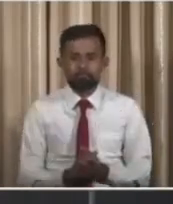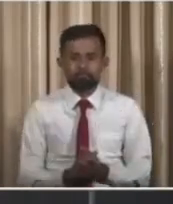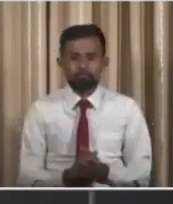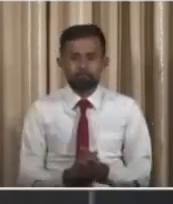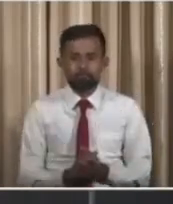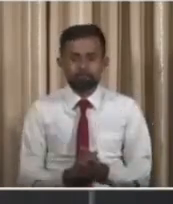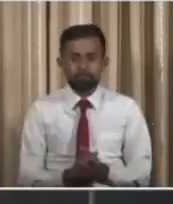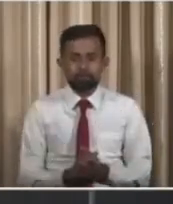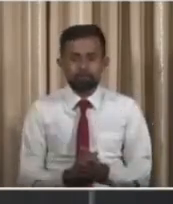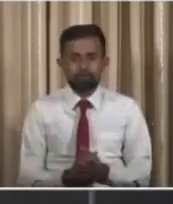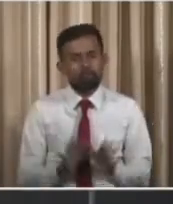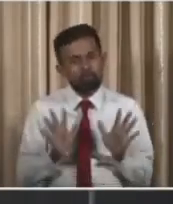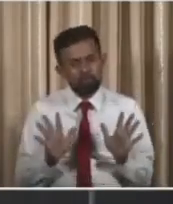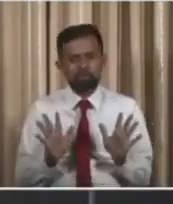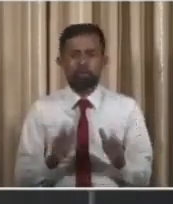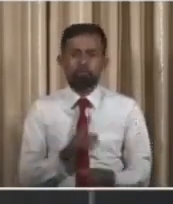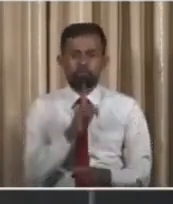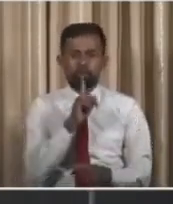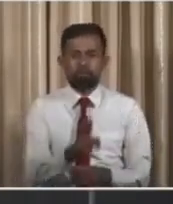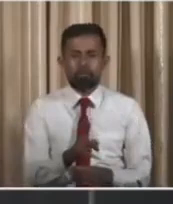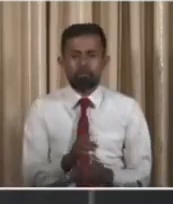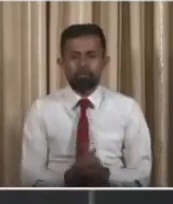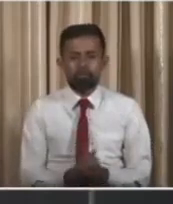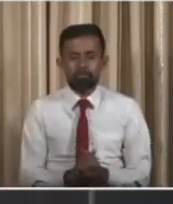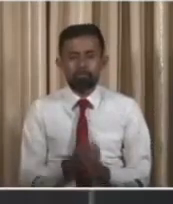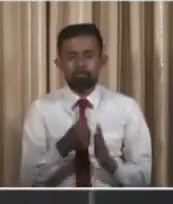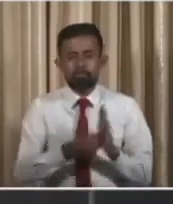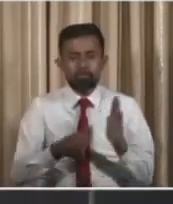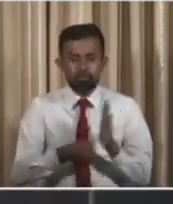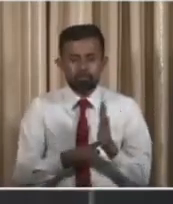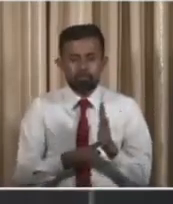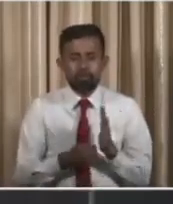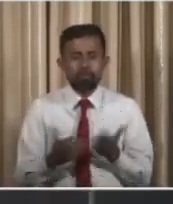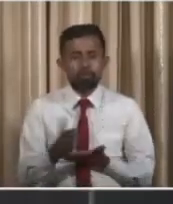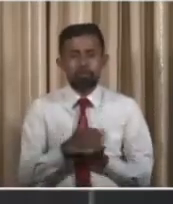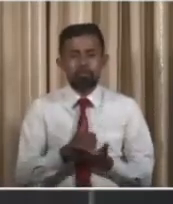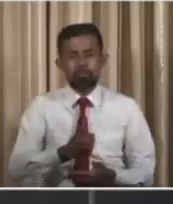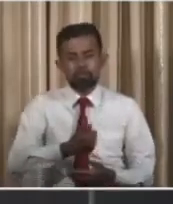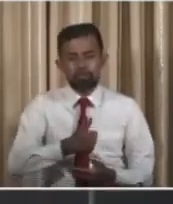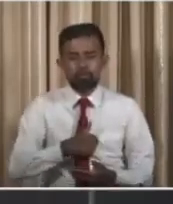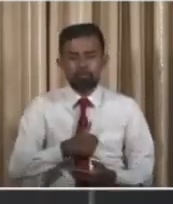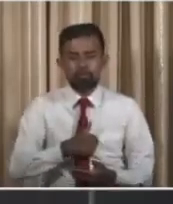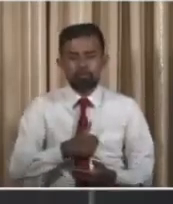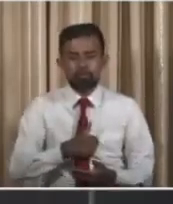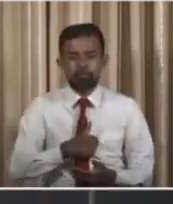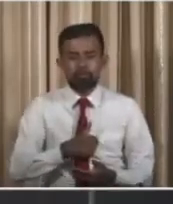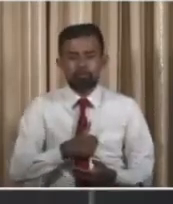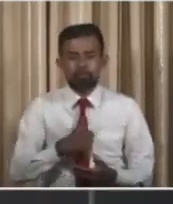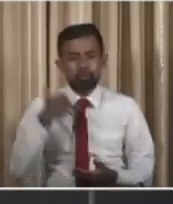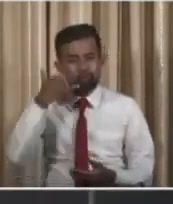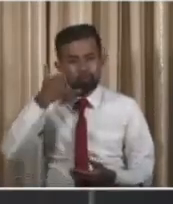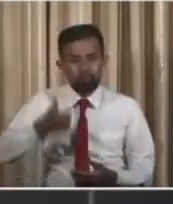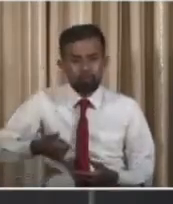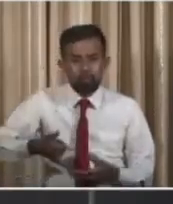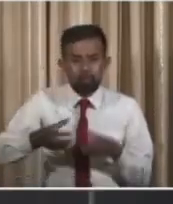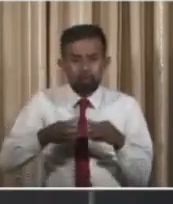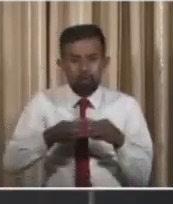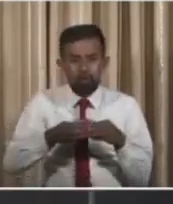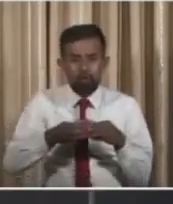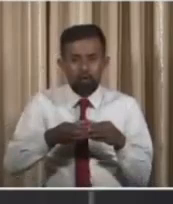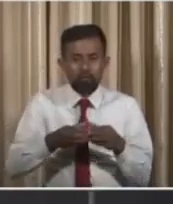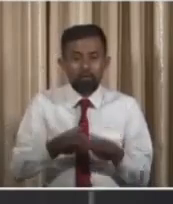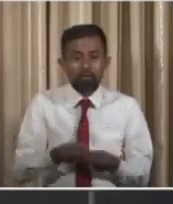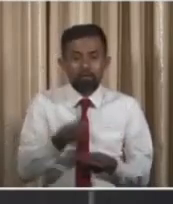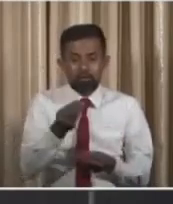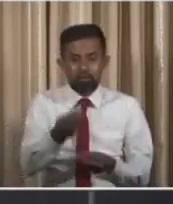de ocera yapi kian me panata tapi sampurne me kangai. Sama ke jana balai wege ya, mei